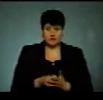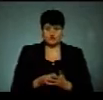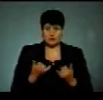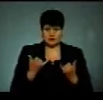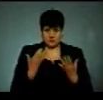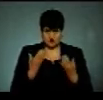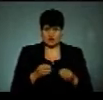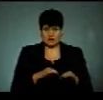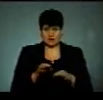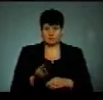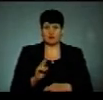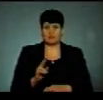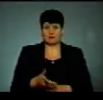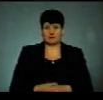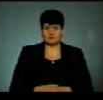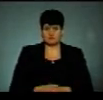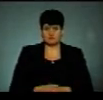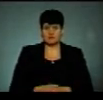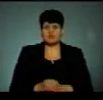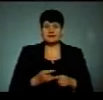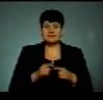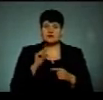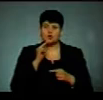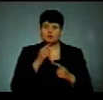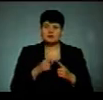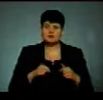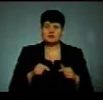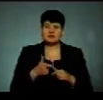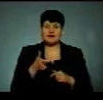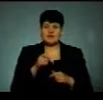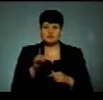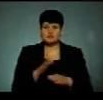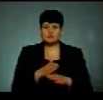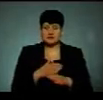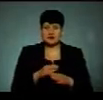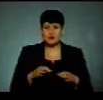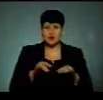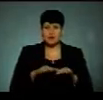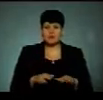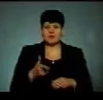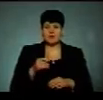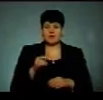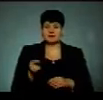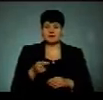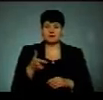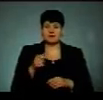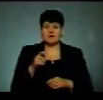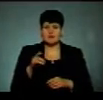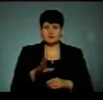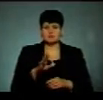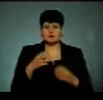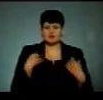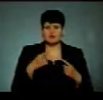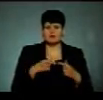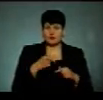ще транспортування, як що так. Це економічний відділ газорозподільної компанії «Тернопільгаз». Начальниця відділу Наталія Бочар